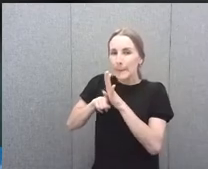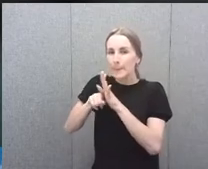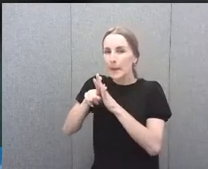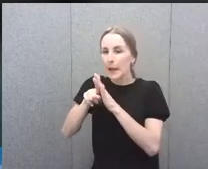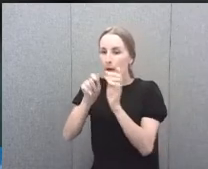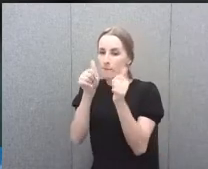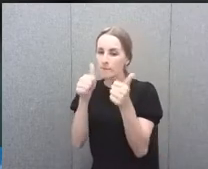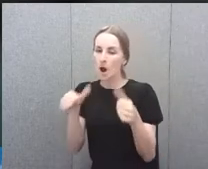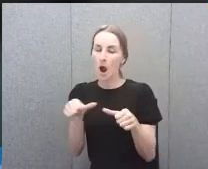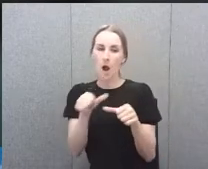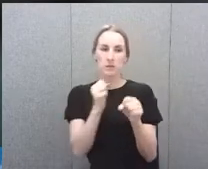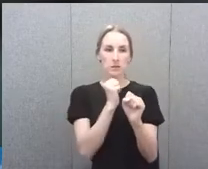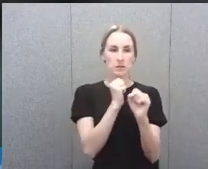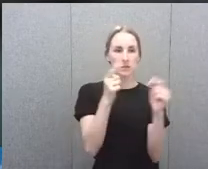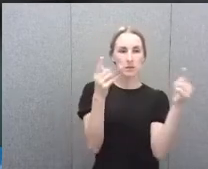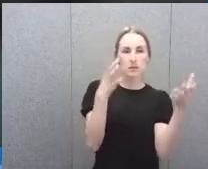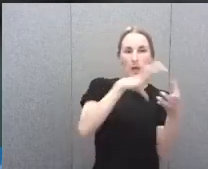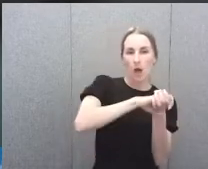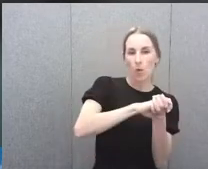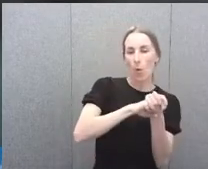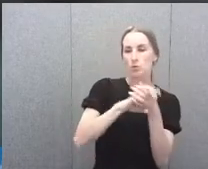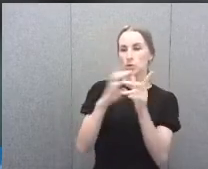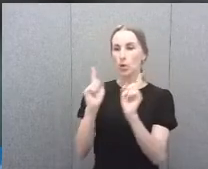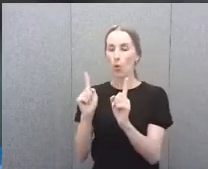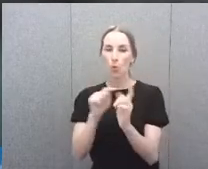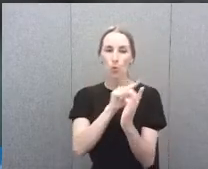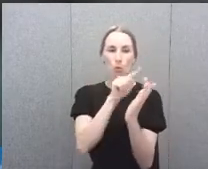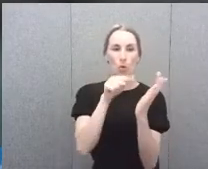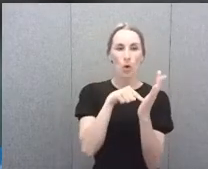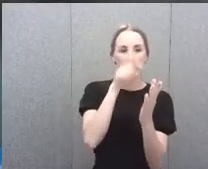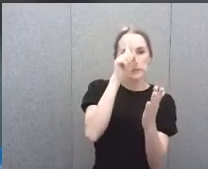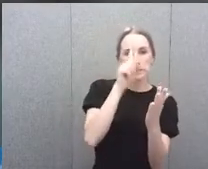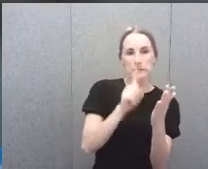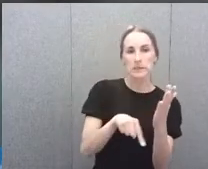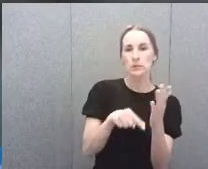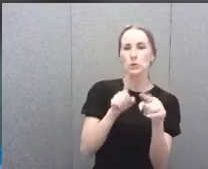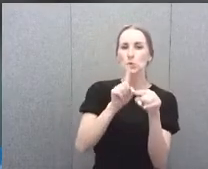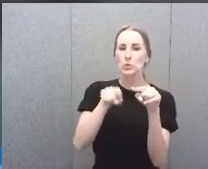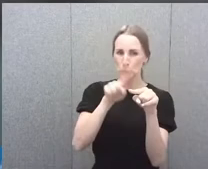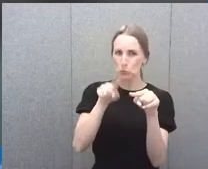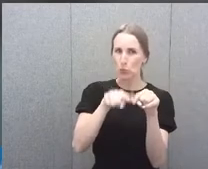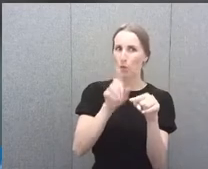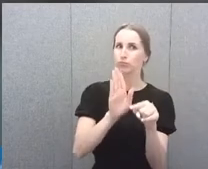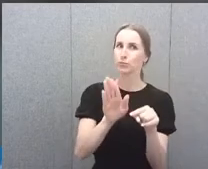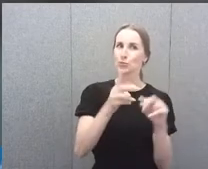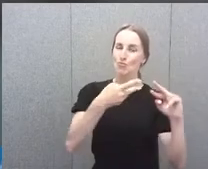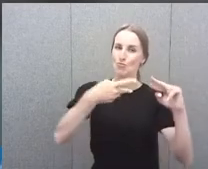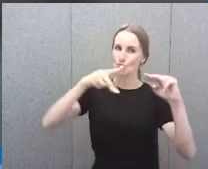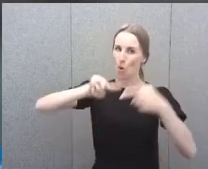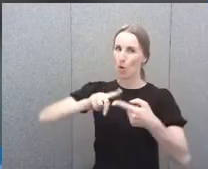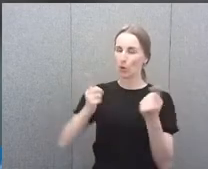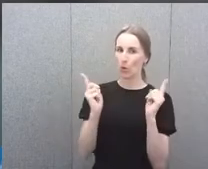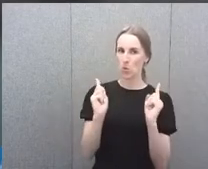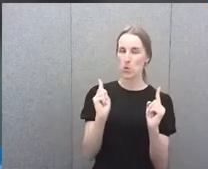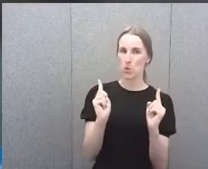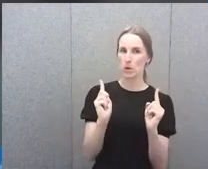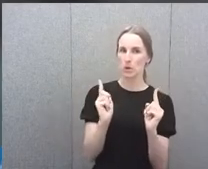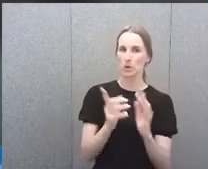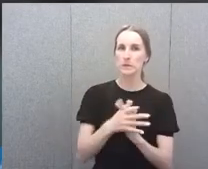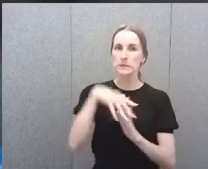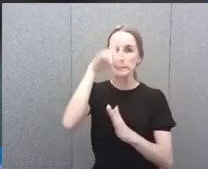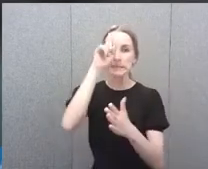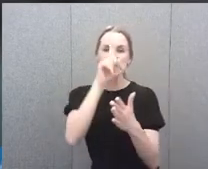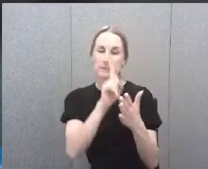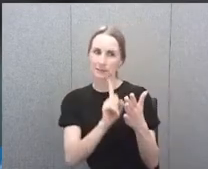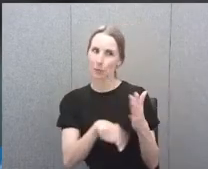принимали. Мы видим, что изменения грядут. И в заключение хочу поблагодарить вас за организацию